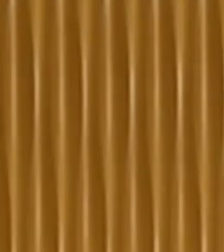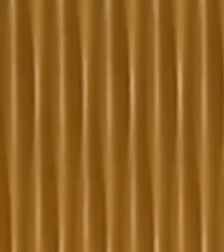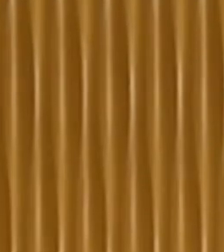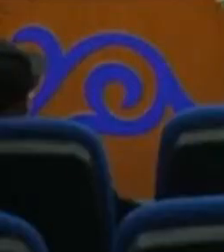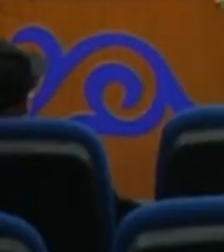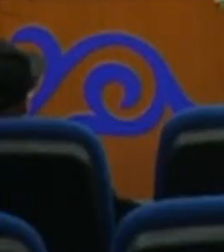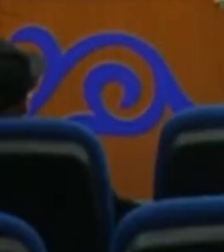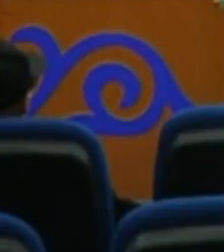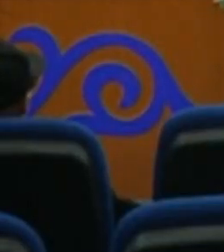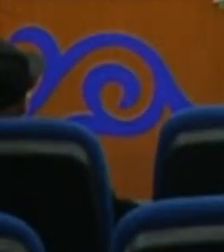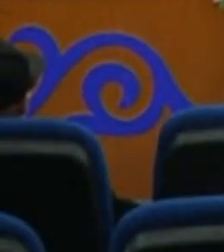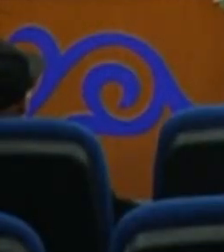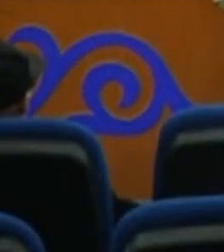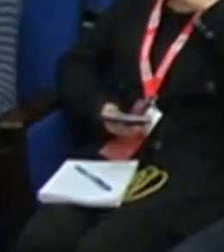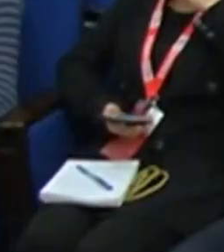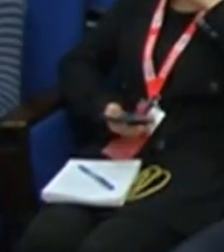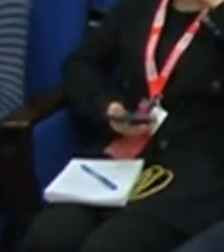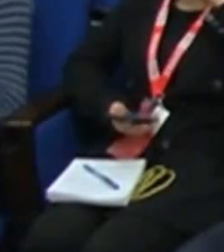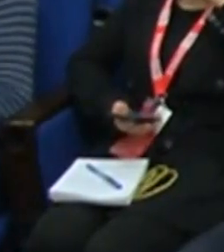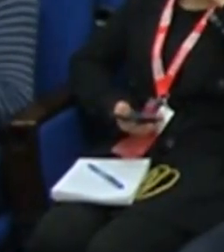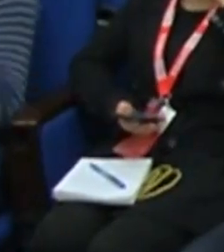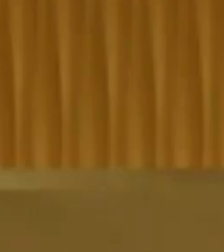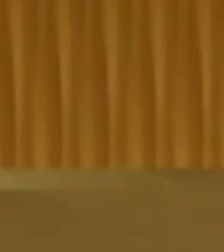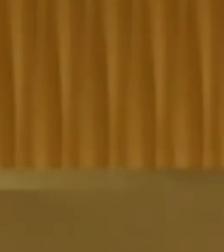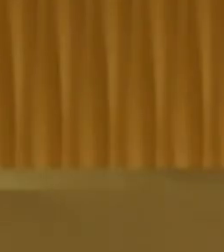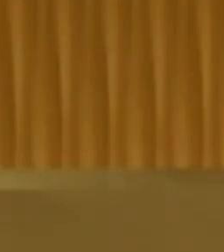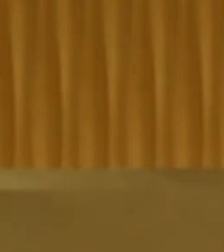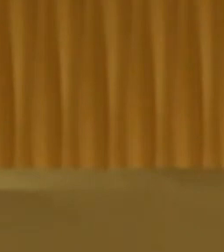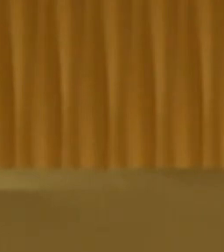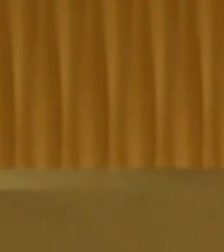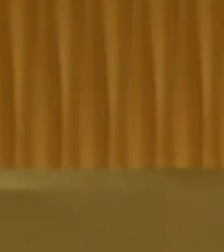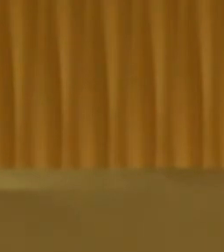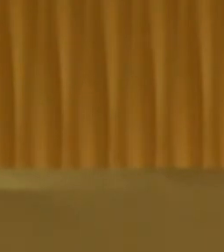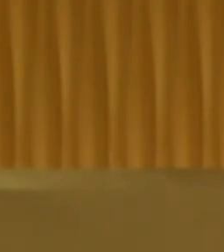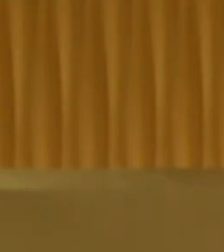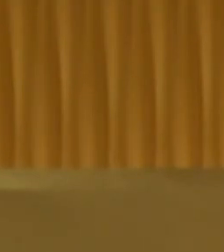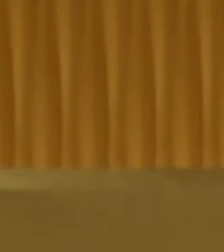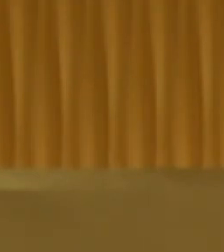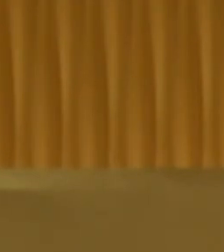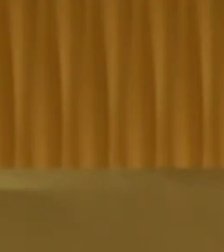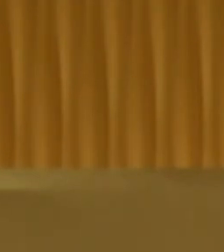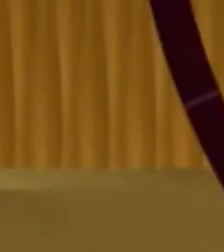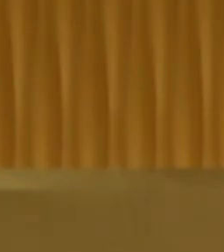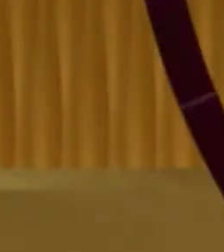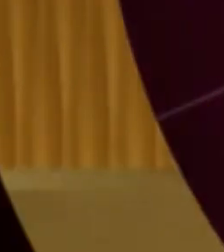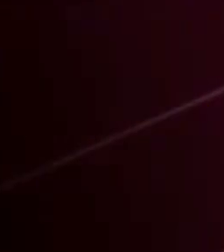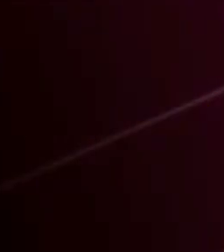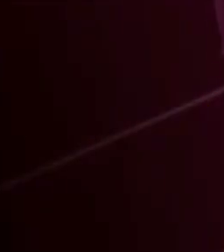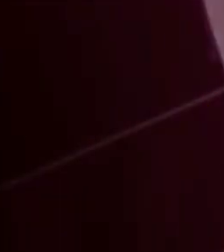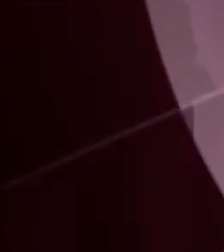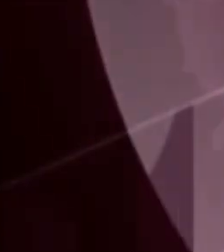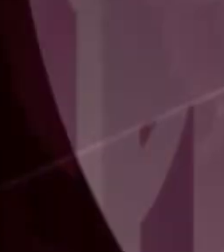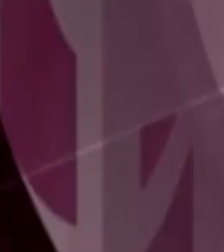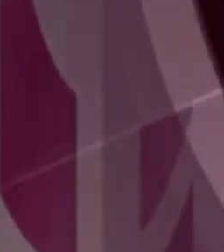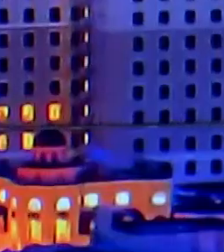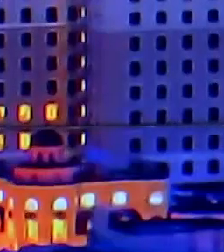за годы независимости? Расскажем в этом выпуске. Хотел бы, чтобы фонд кино отдельные деньги выделял.